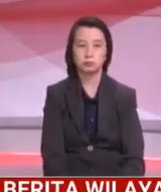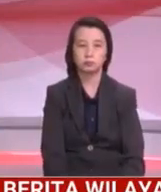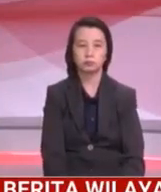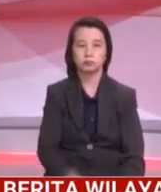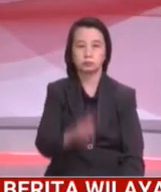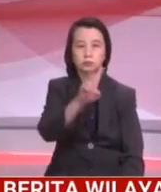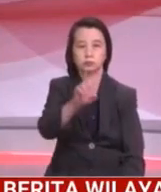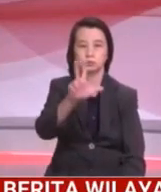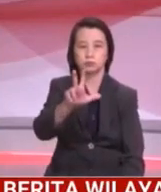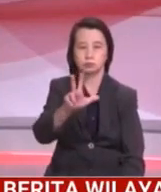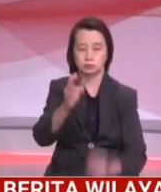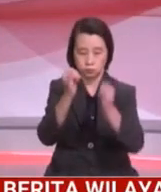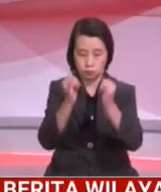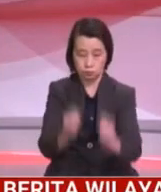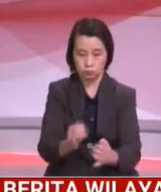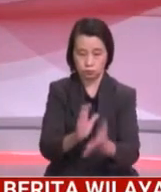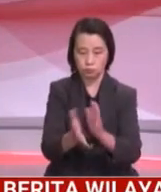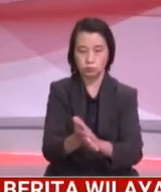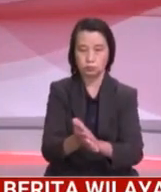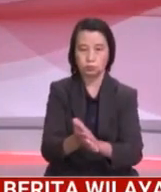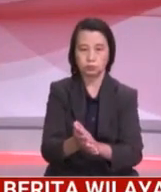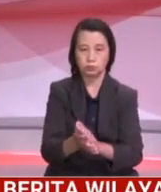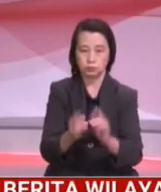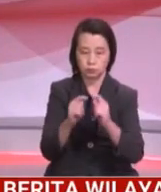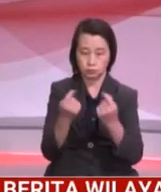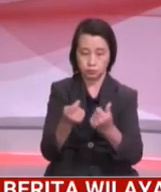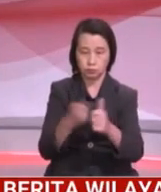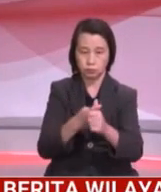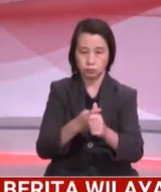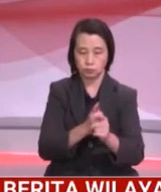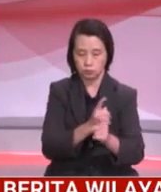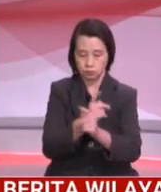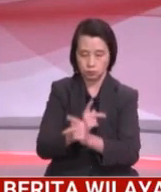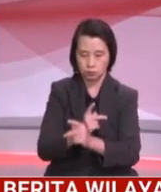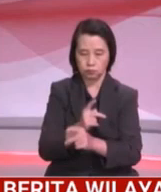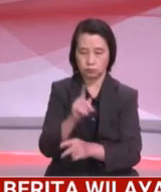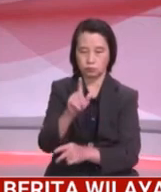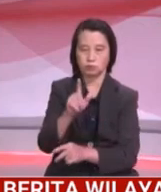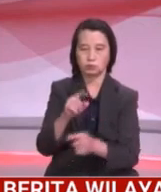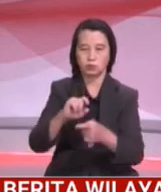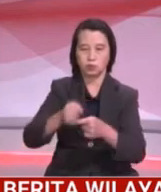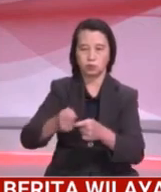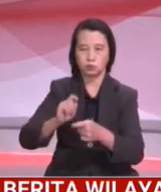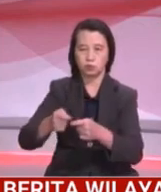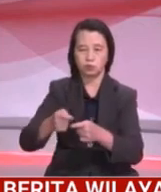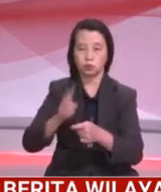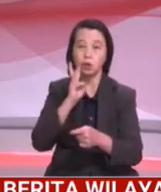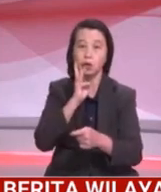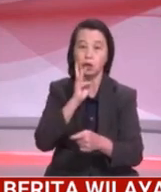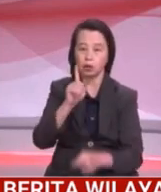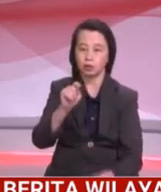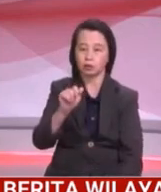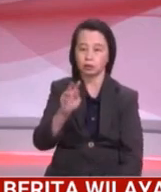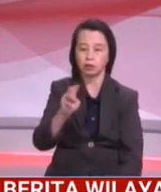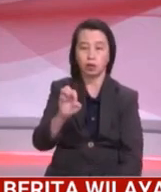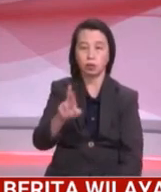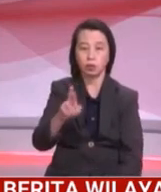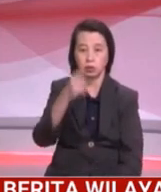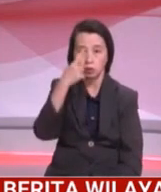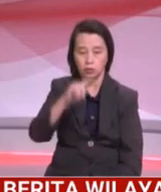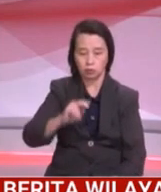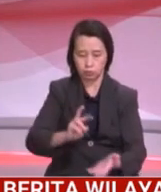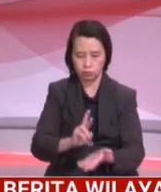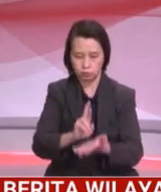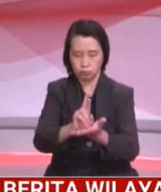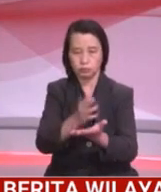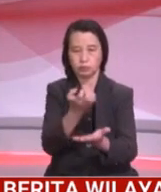Seramai 23 individu menjadi perintis kepada projek ternakan lobster atau udang karang air tawar sebagai langkah